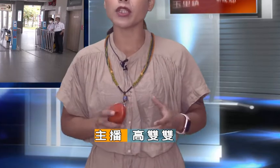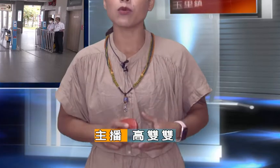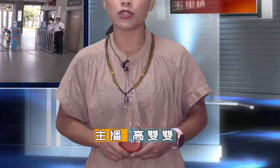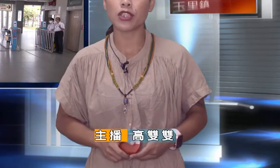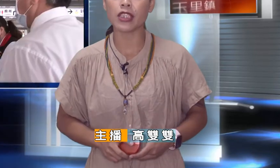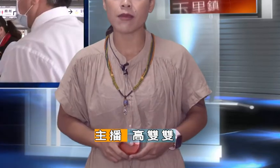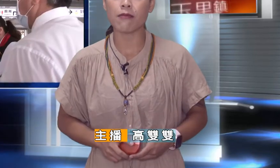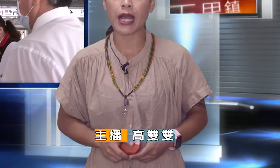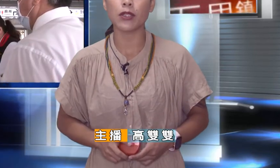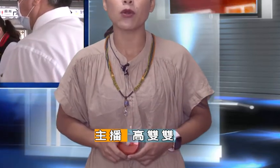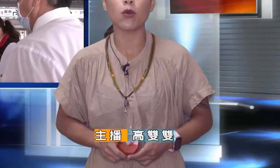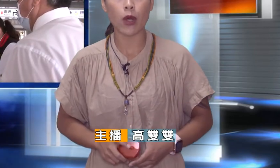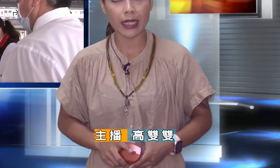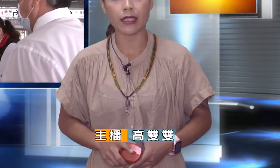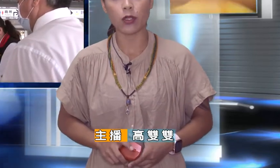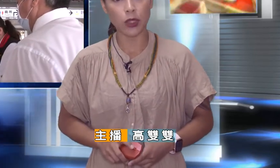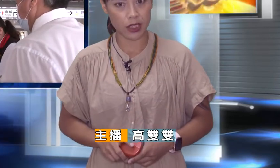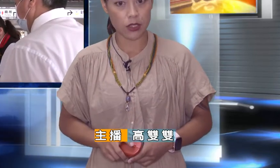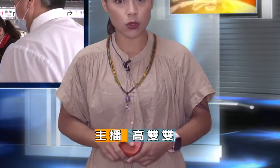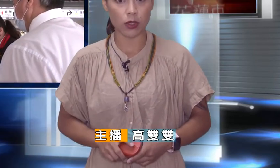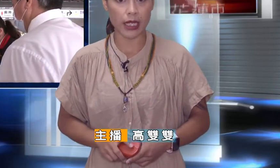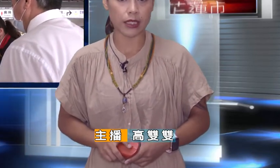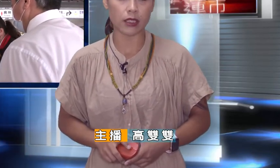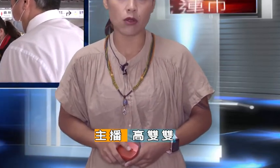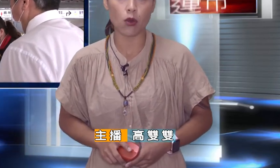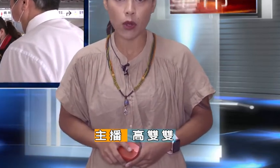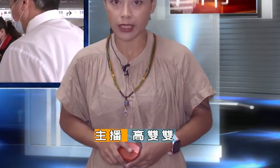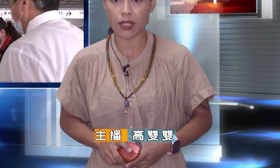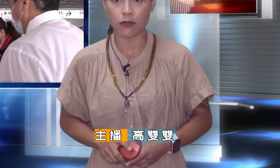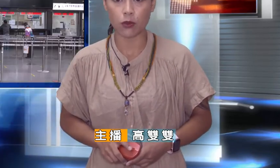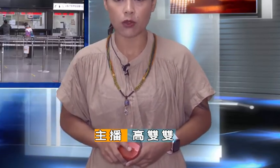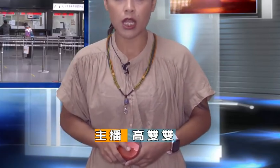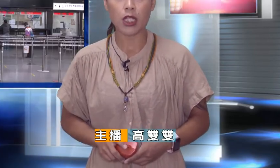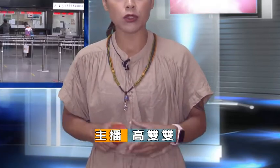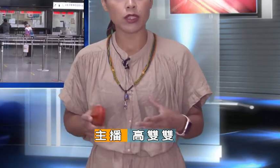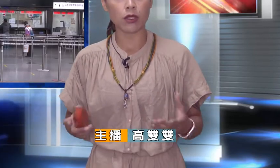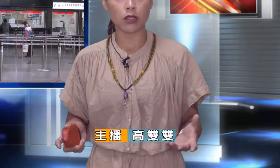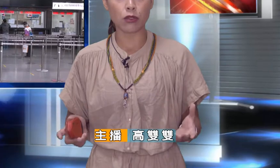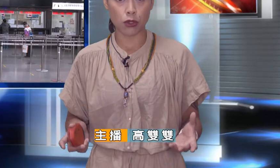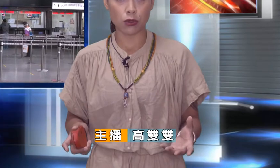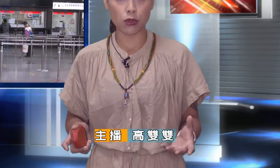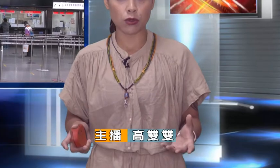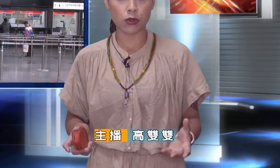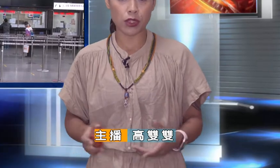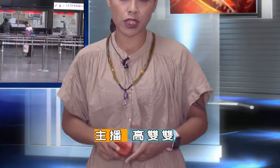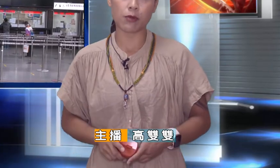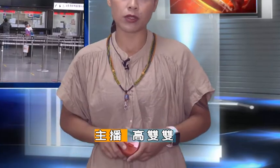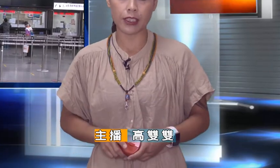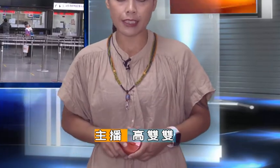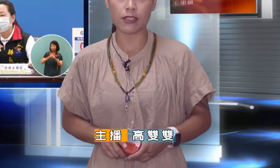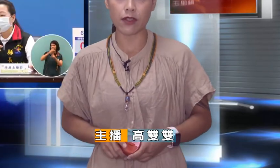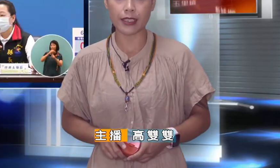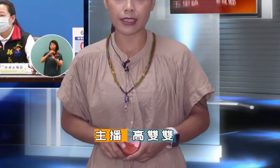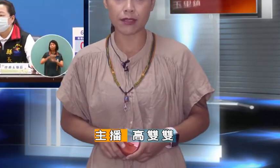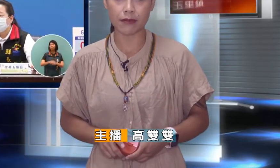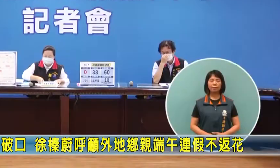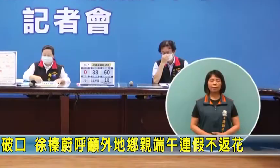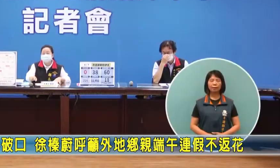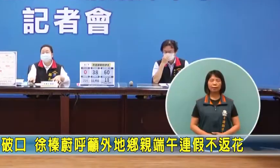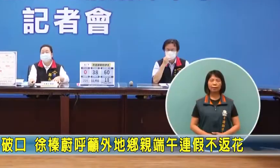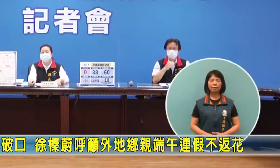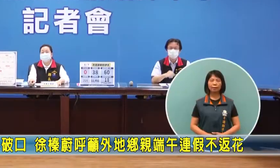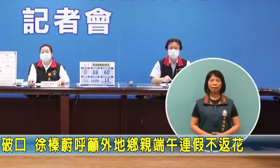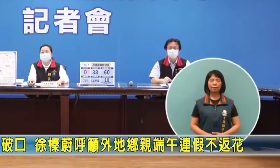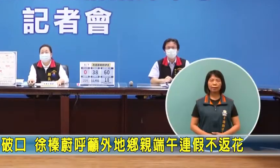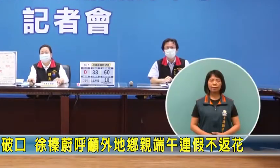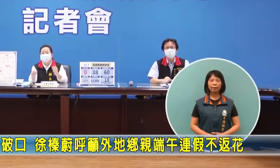及玉里火车站，还有花莲的卫生所来提供快筛服务，就希望能够守住这一波的疫情防线。